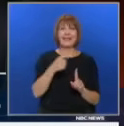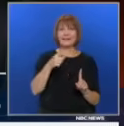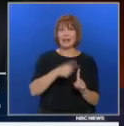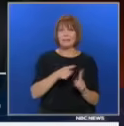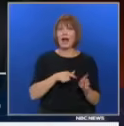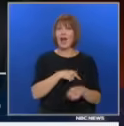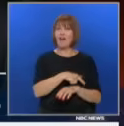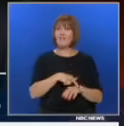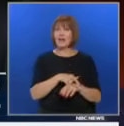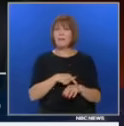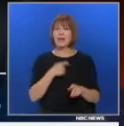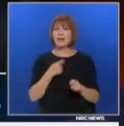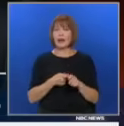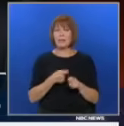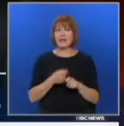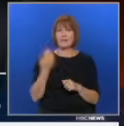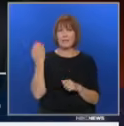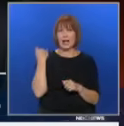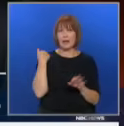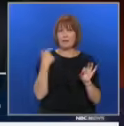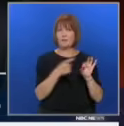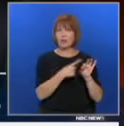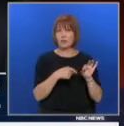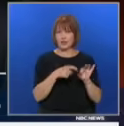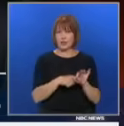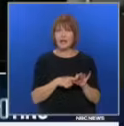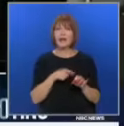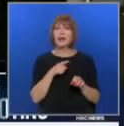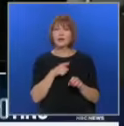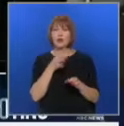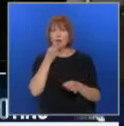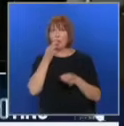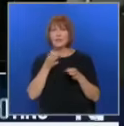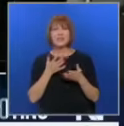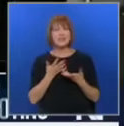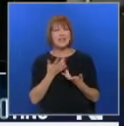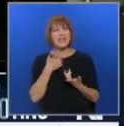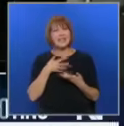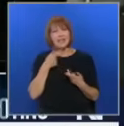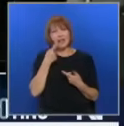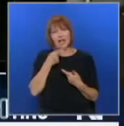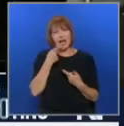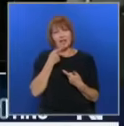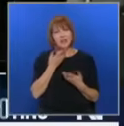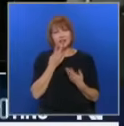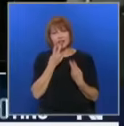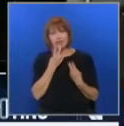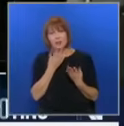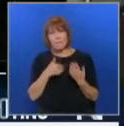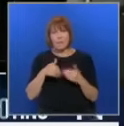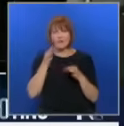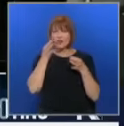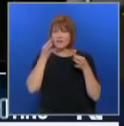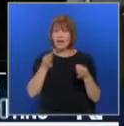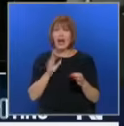да поставим мишена на гърба му. В интервю за NBC демократът обясни, че е имал предвид да бъде обърнато повече внимание на това